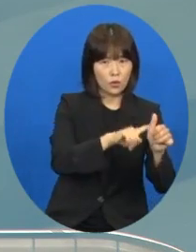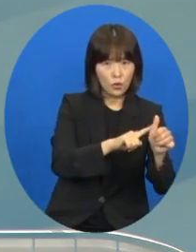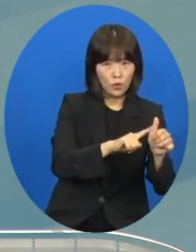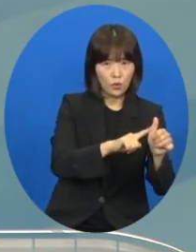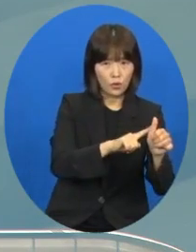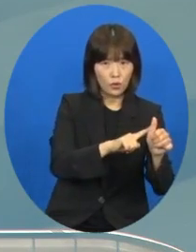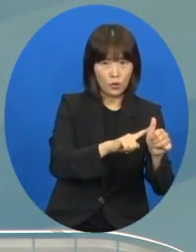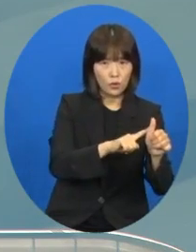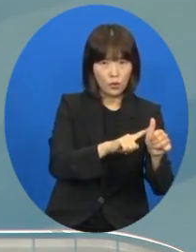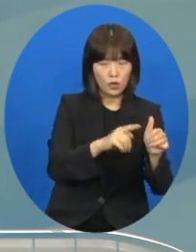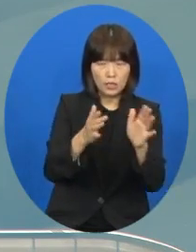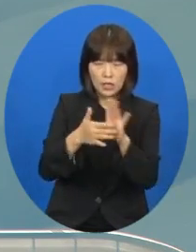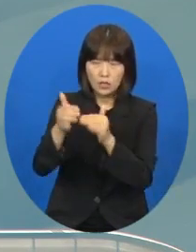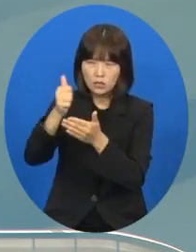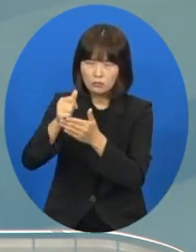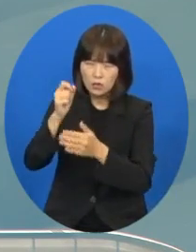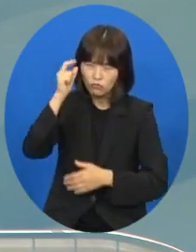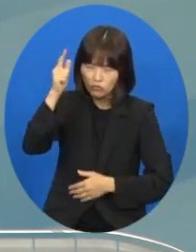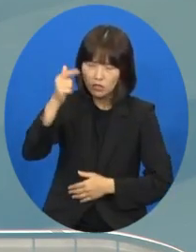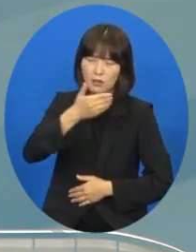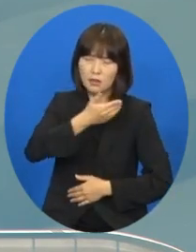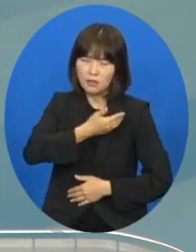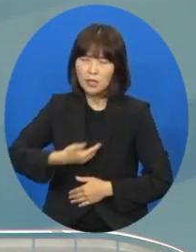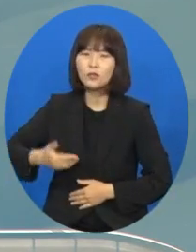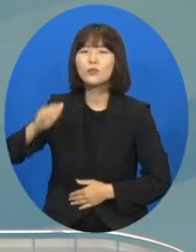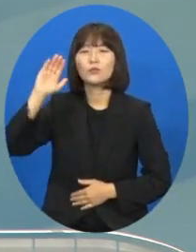예수님의 위대한 사도가 되잖아요.